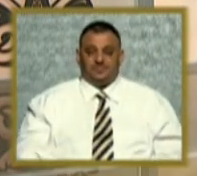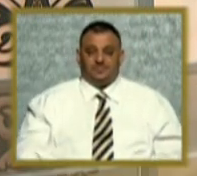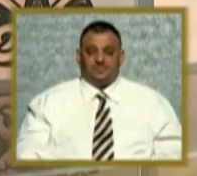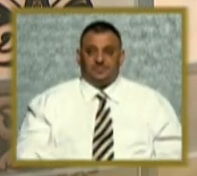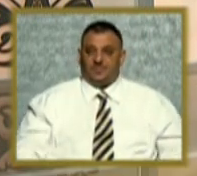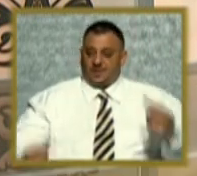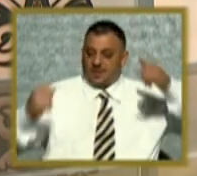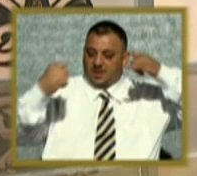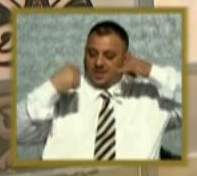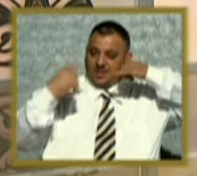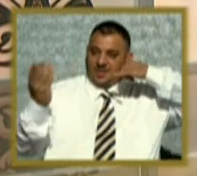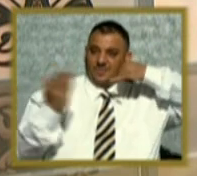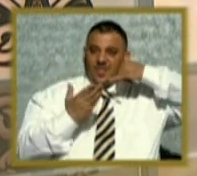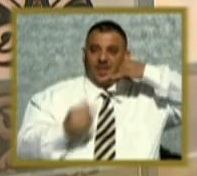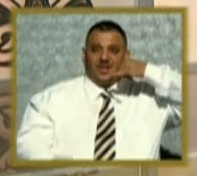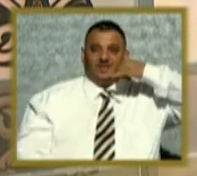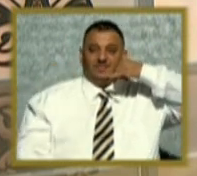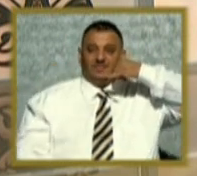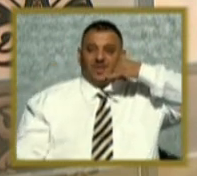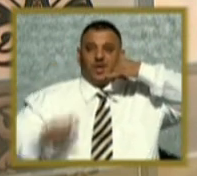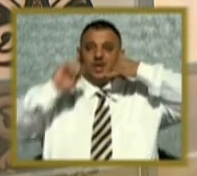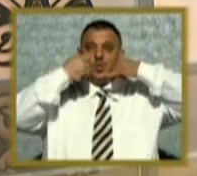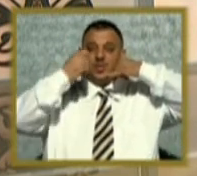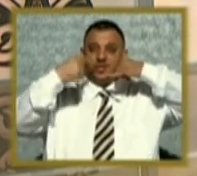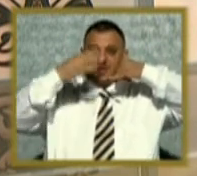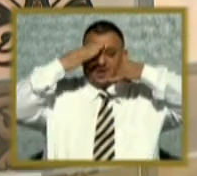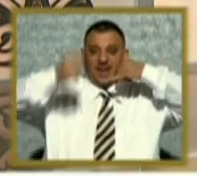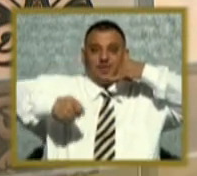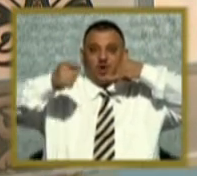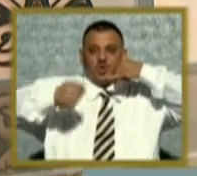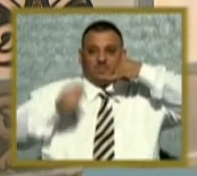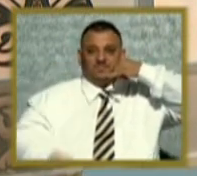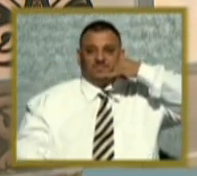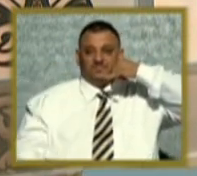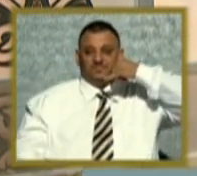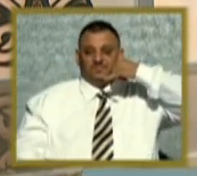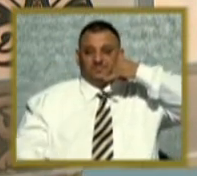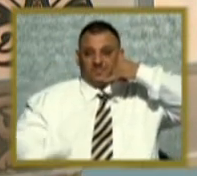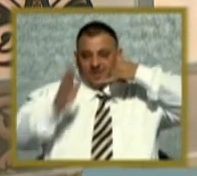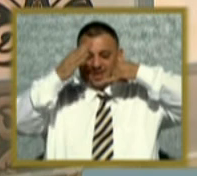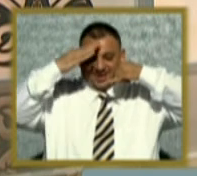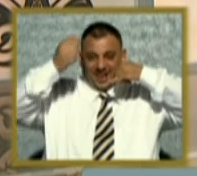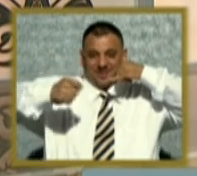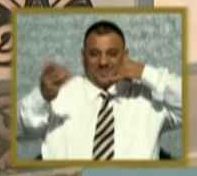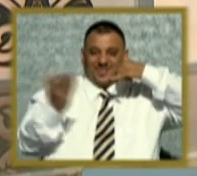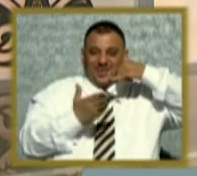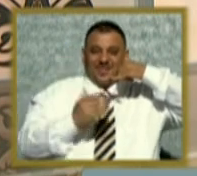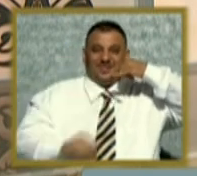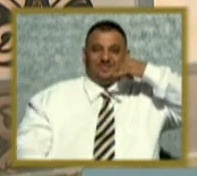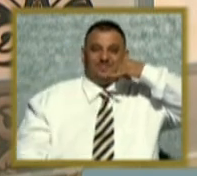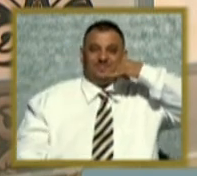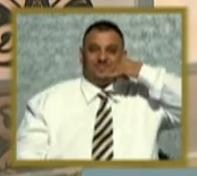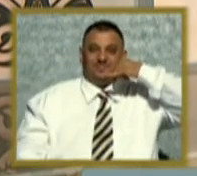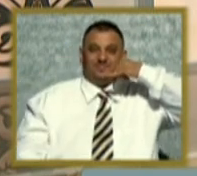أبو مهند، تفضل أبو مهند. السلام عليكم شيخنا. وعليكم السلام ورحمة الله. السلام عليكم